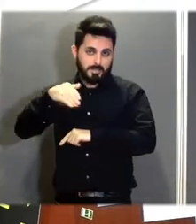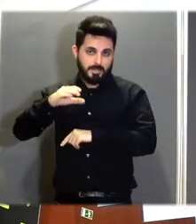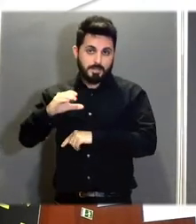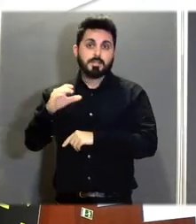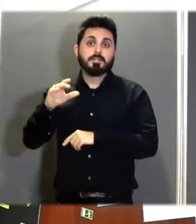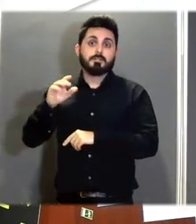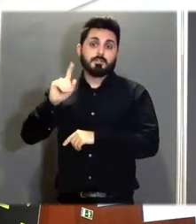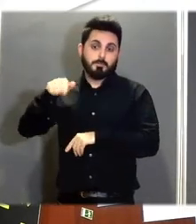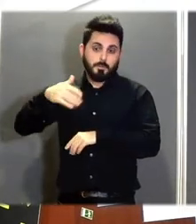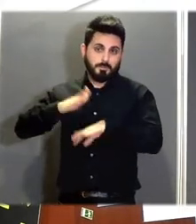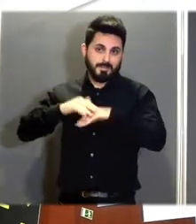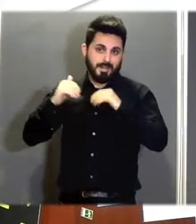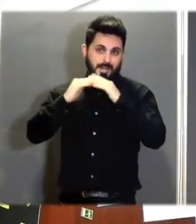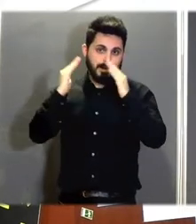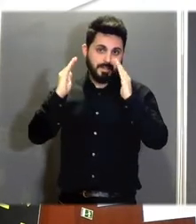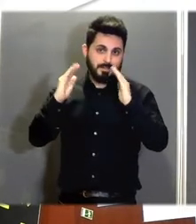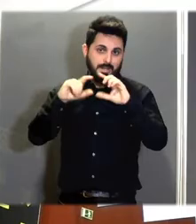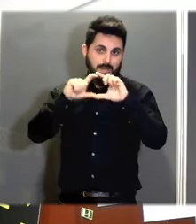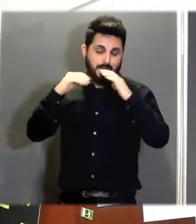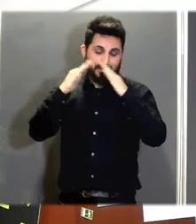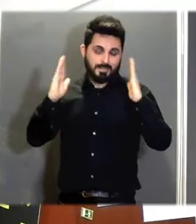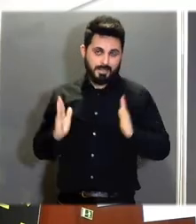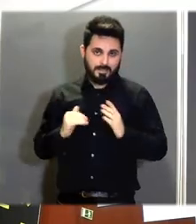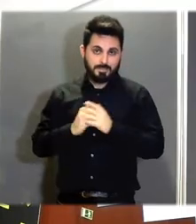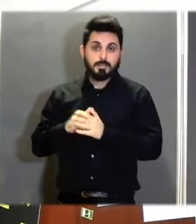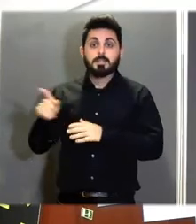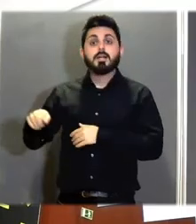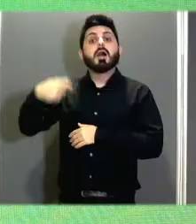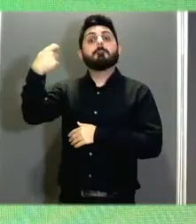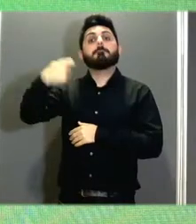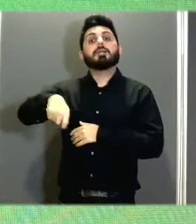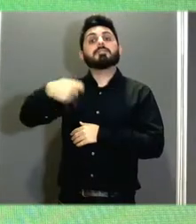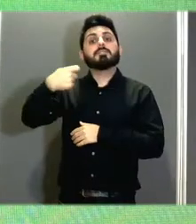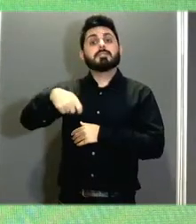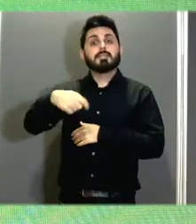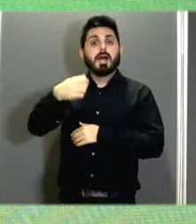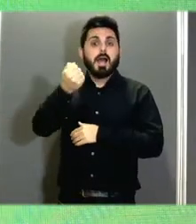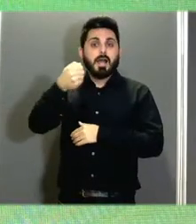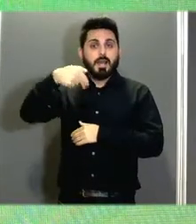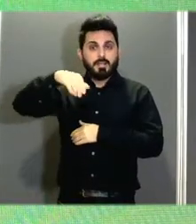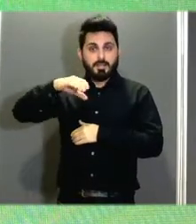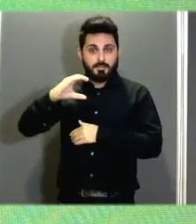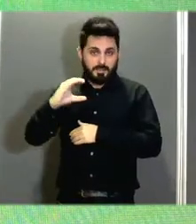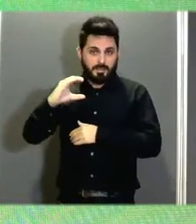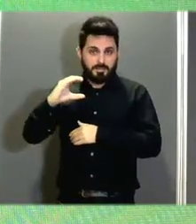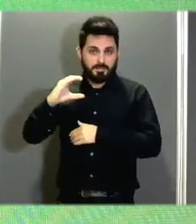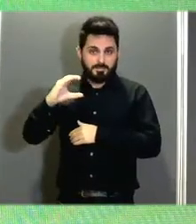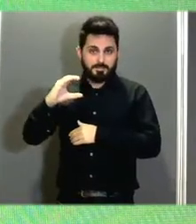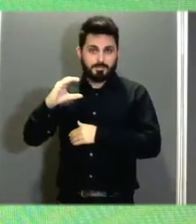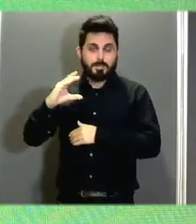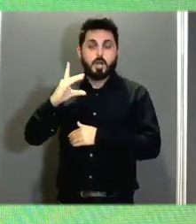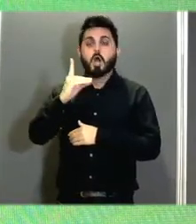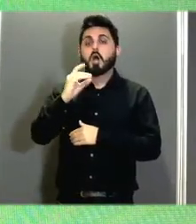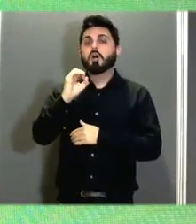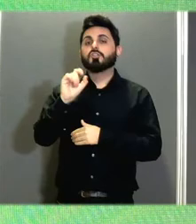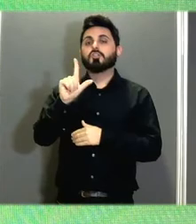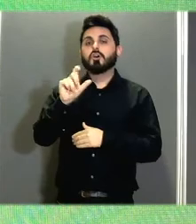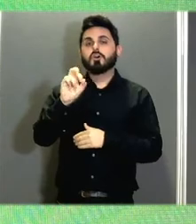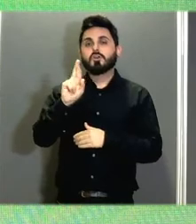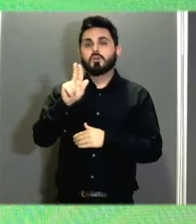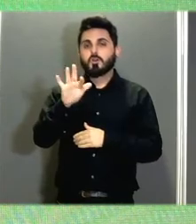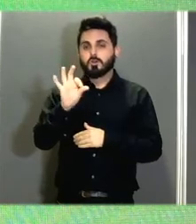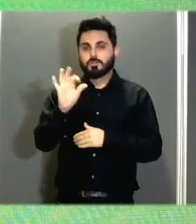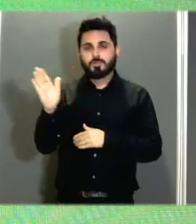l'entitat, la presidenta de l'Assemblea Nacional Catalana, Dolors Feliu,